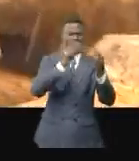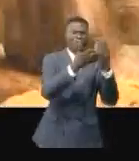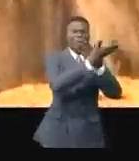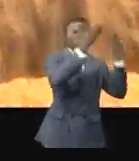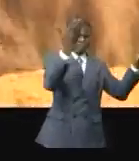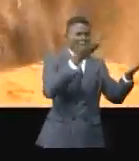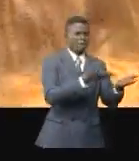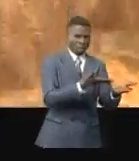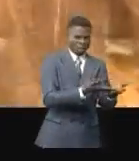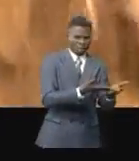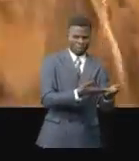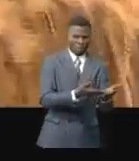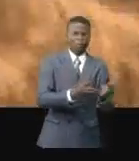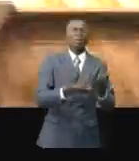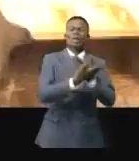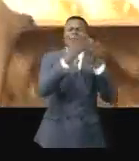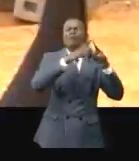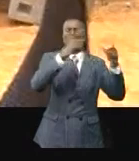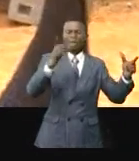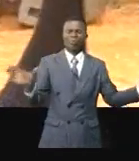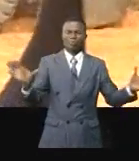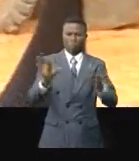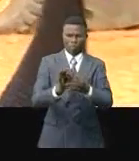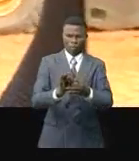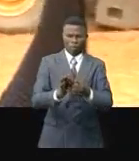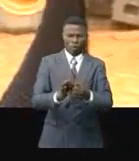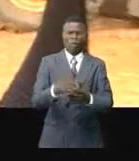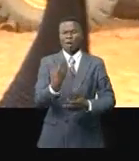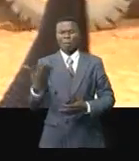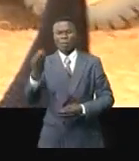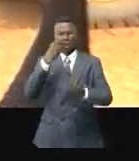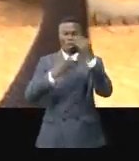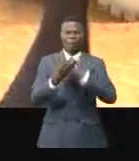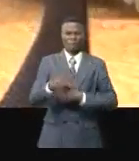de production et les grandes agglomérations, centres de consommation.